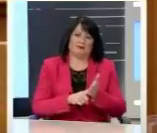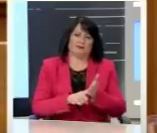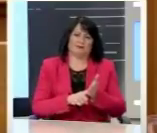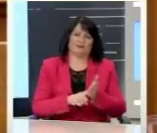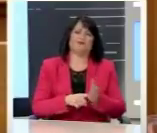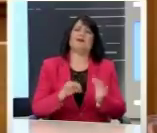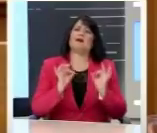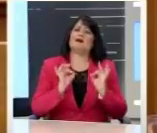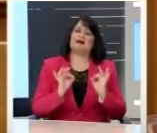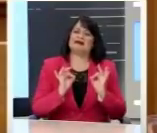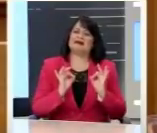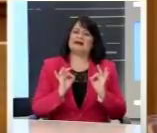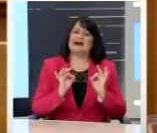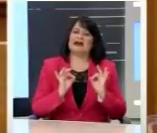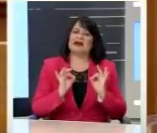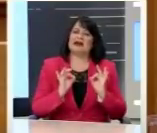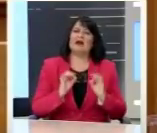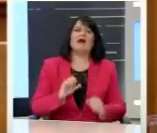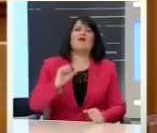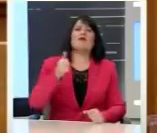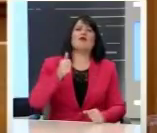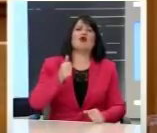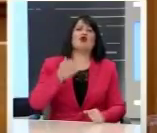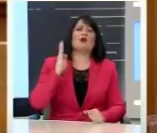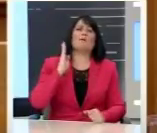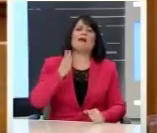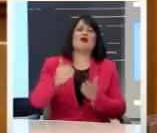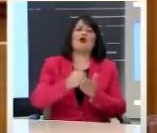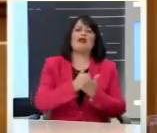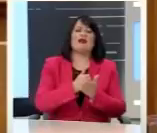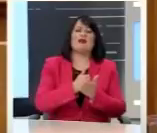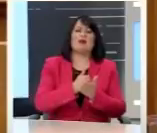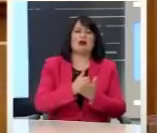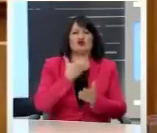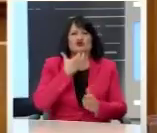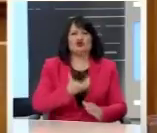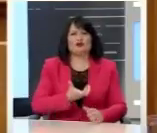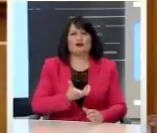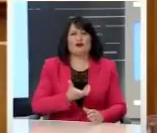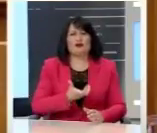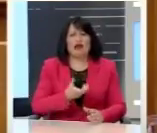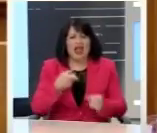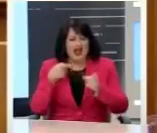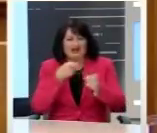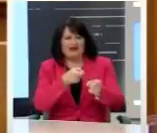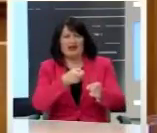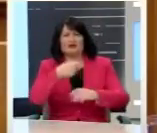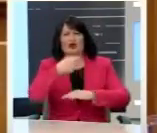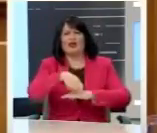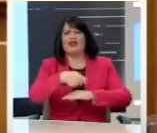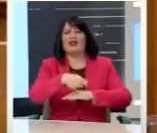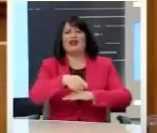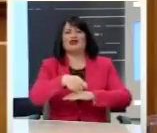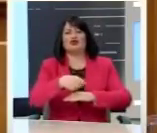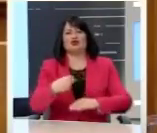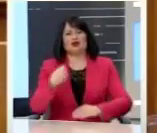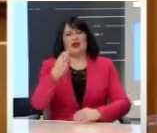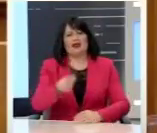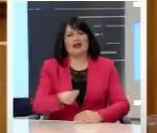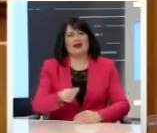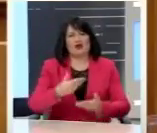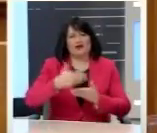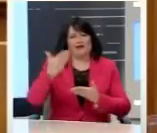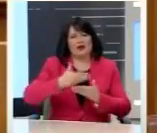Και βεβαίως το πρώτο ποινικό αδίκημα και σοβαρότερο είναι ο εκβιασμός δικαστών. Καταθέτω ενδεικτικά